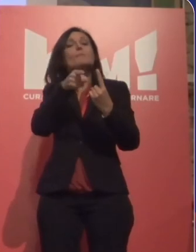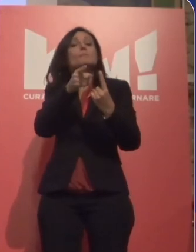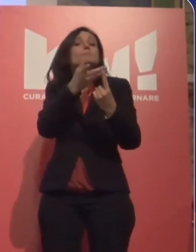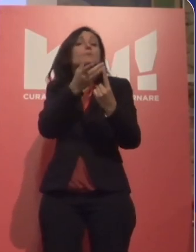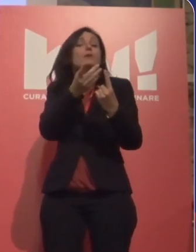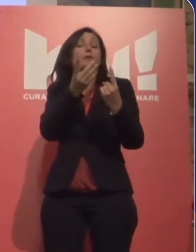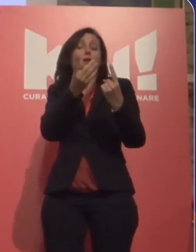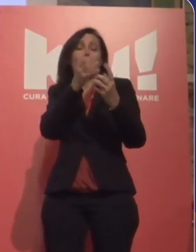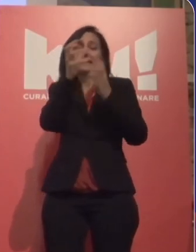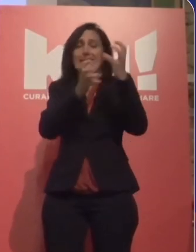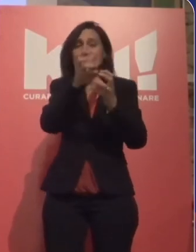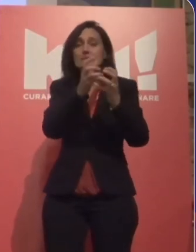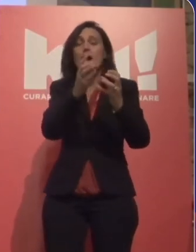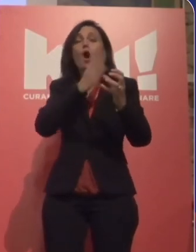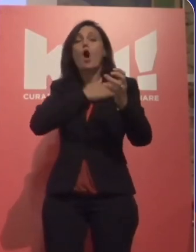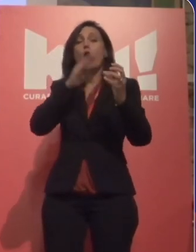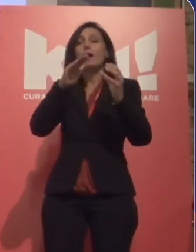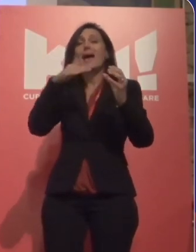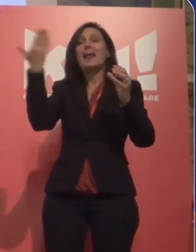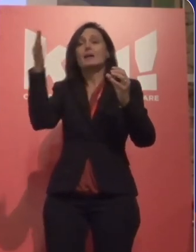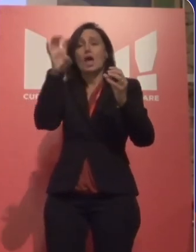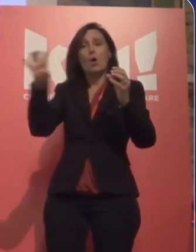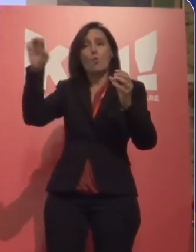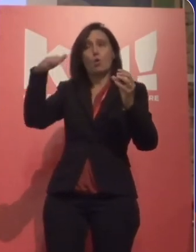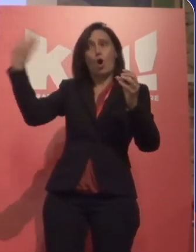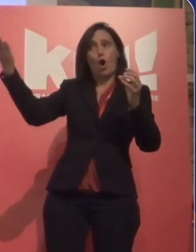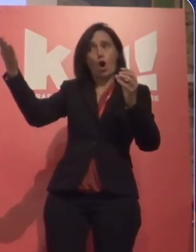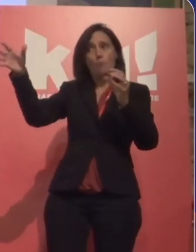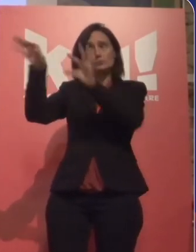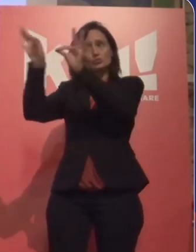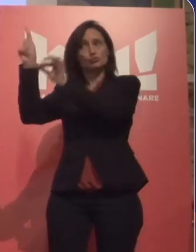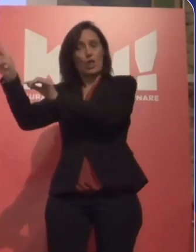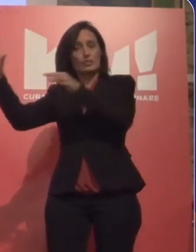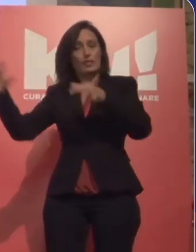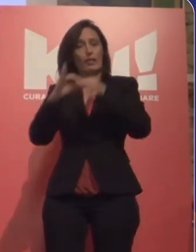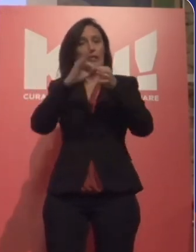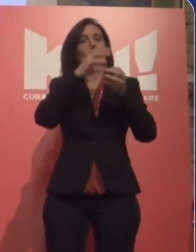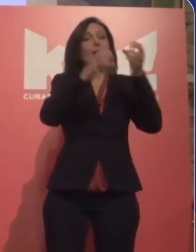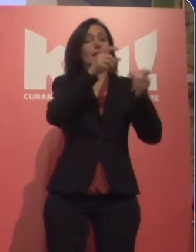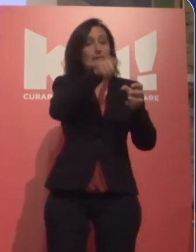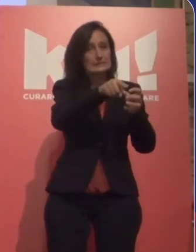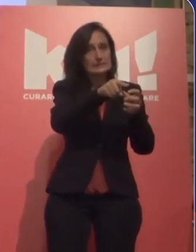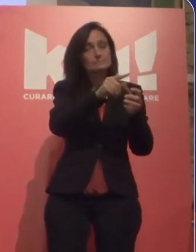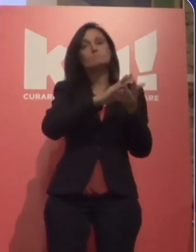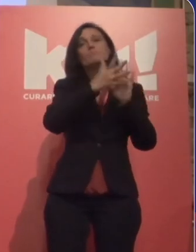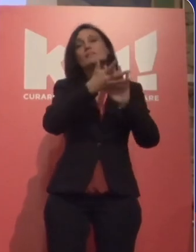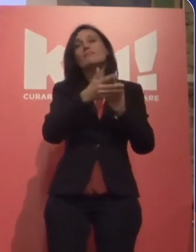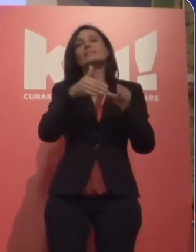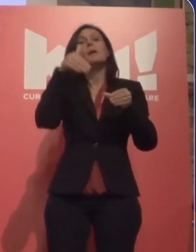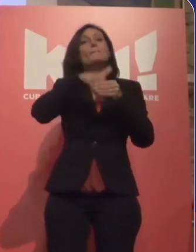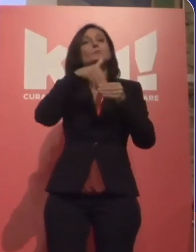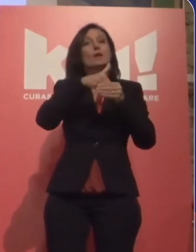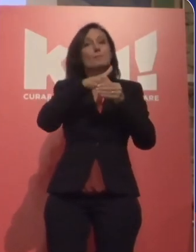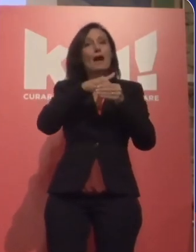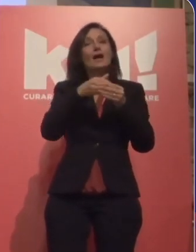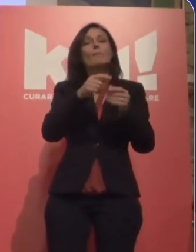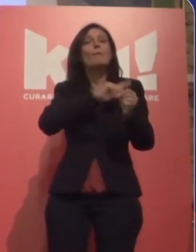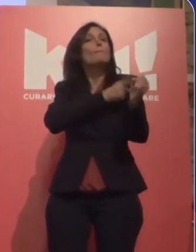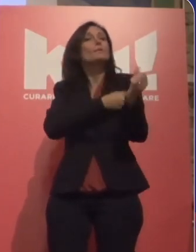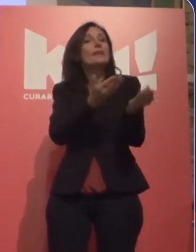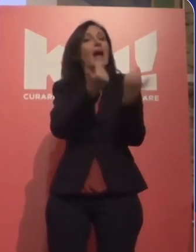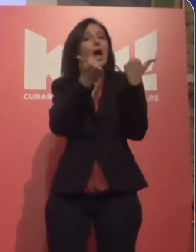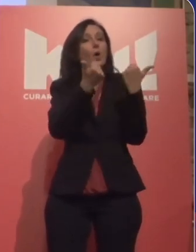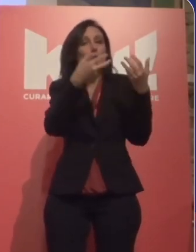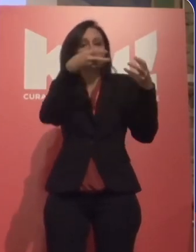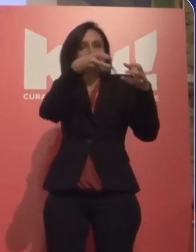quella situazione di perdita del potere d'acquisto dei salari di impoverimento materiale delle persone tra